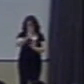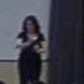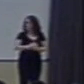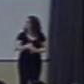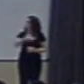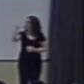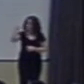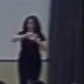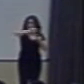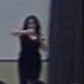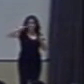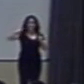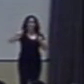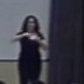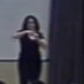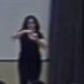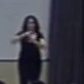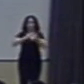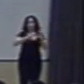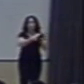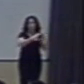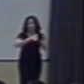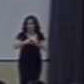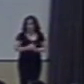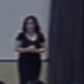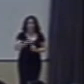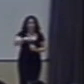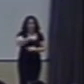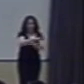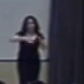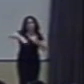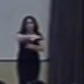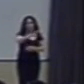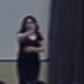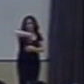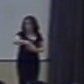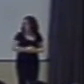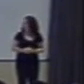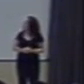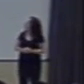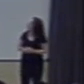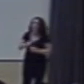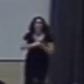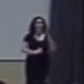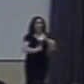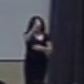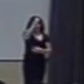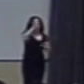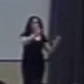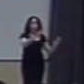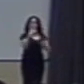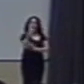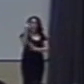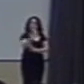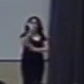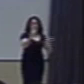dades del baròmetre de la comunicació quant a l'evolució del consum de mitjans a Catalunya. Estem veient, a dalt de tot veieu 91%